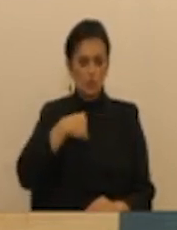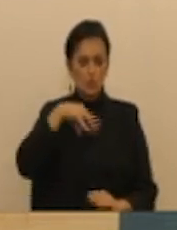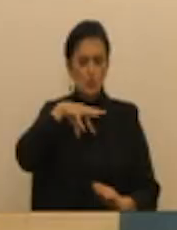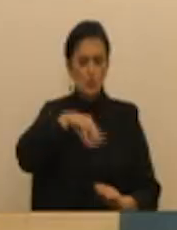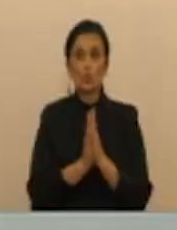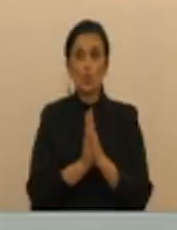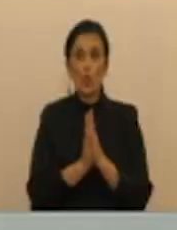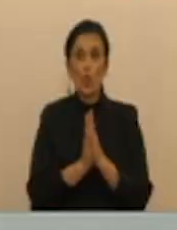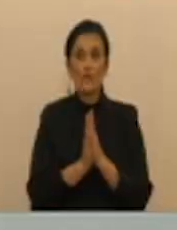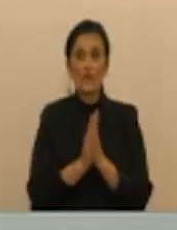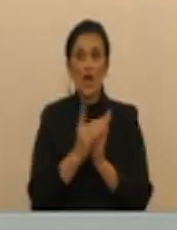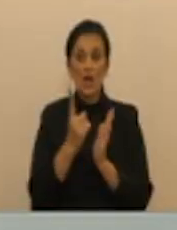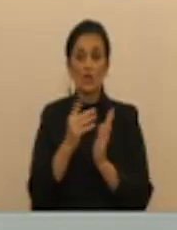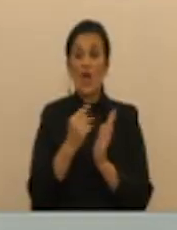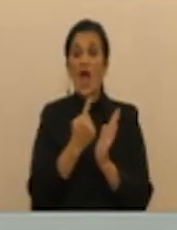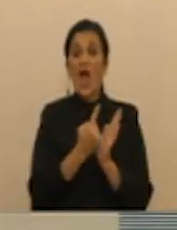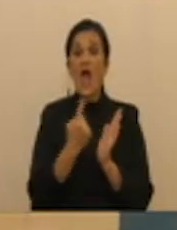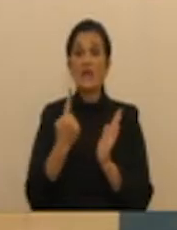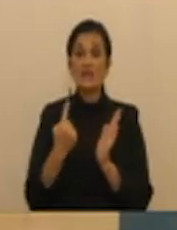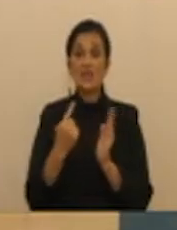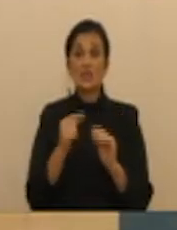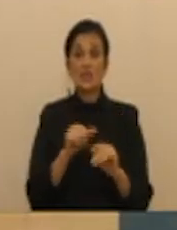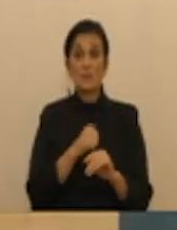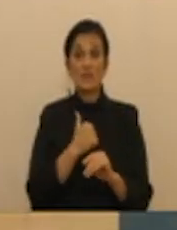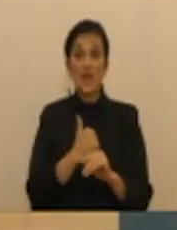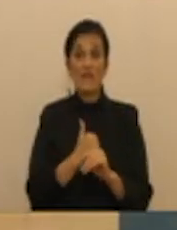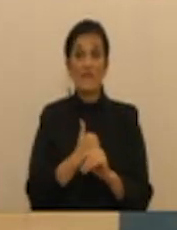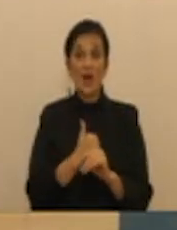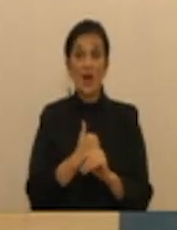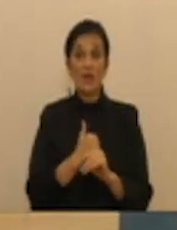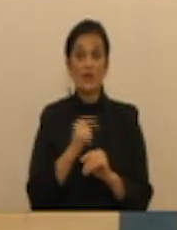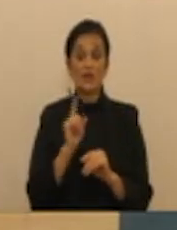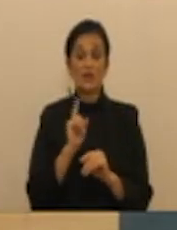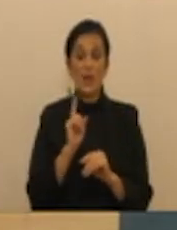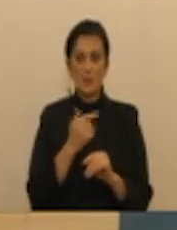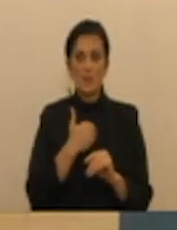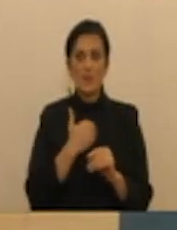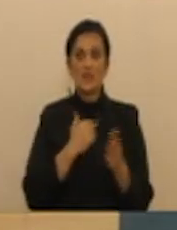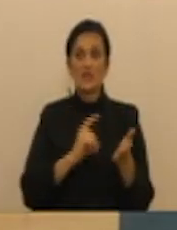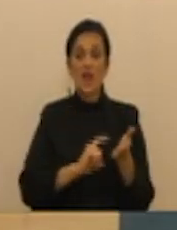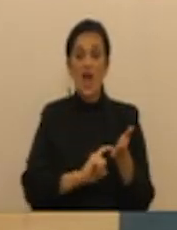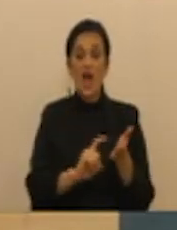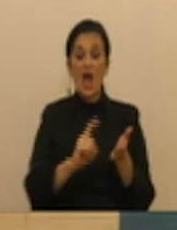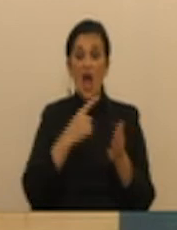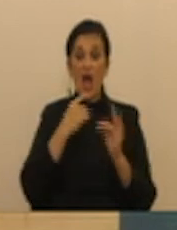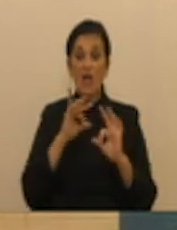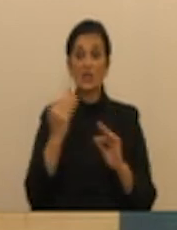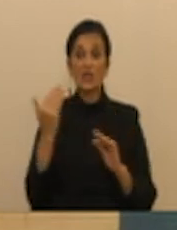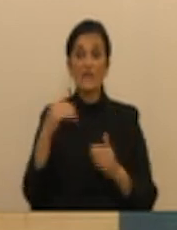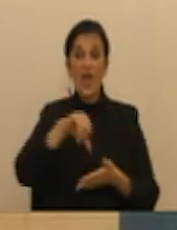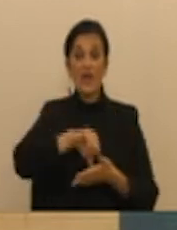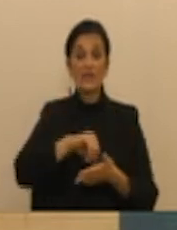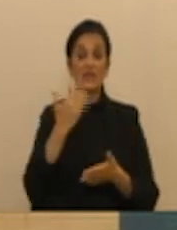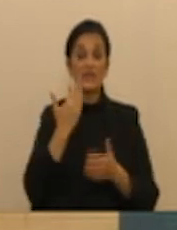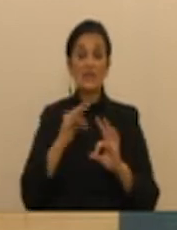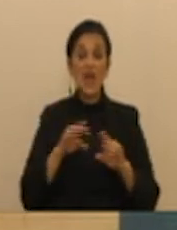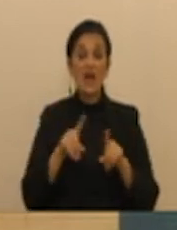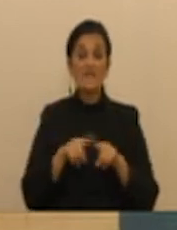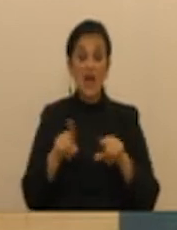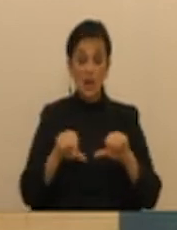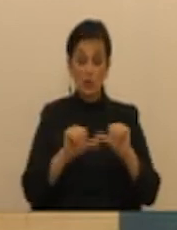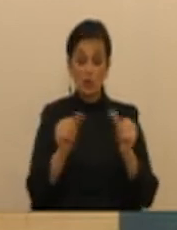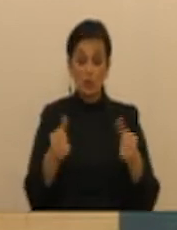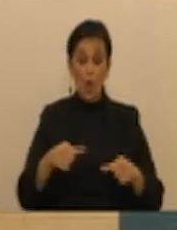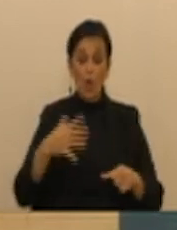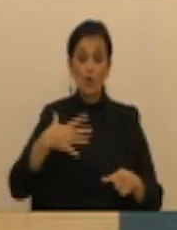შეიძლება გააკეთოს ერთ-ერთი მთავარი რამ მინდა ხაზი გავუსვა თქვენს გამოსვლაში რომ ეს ფორმატი